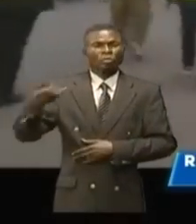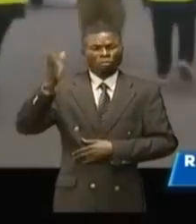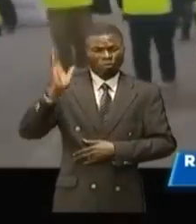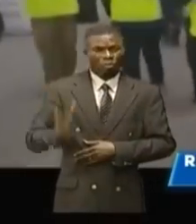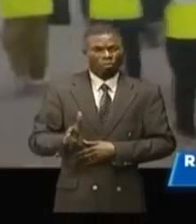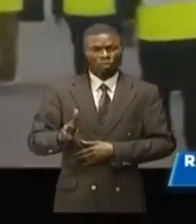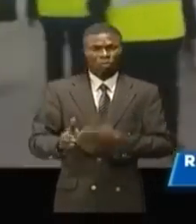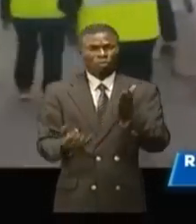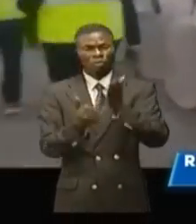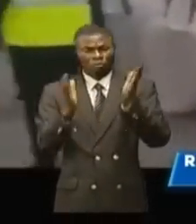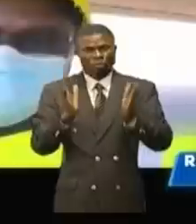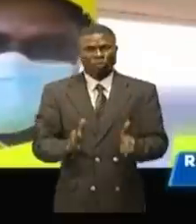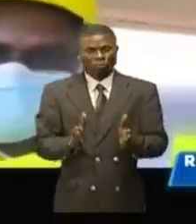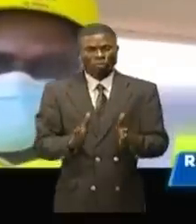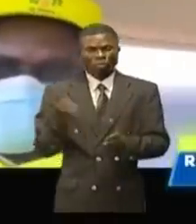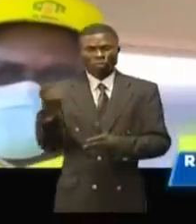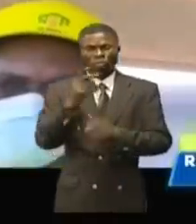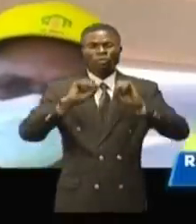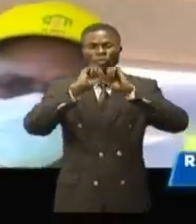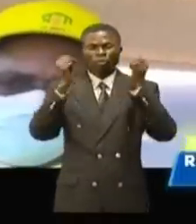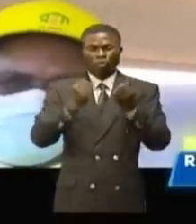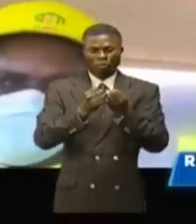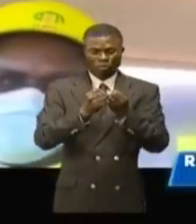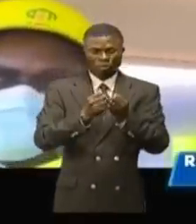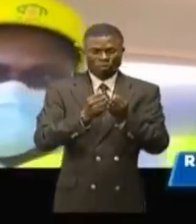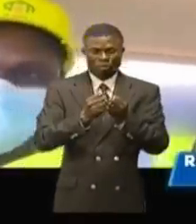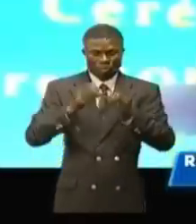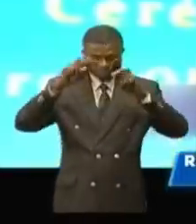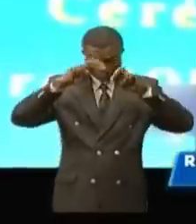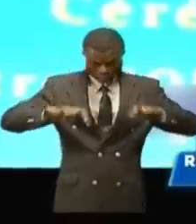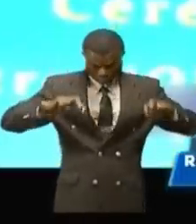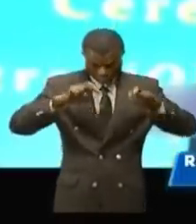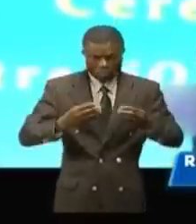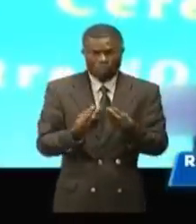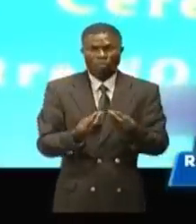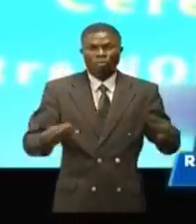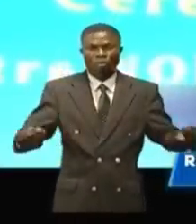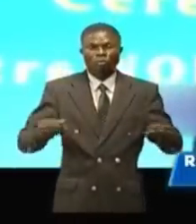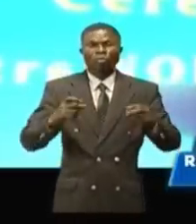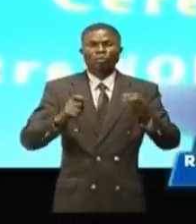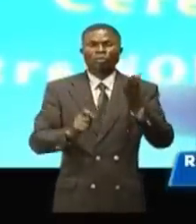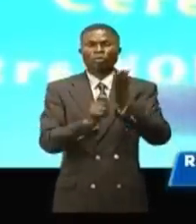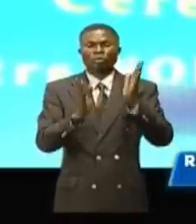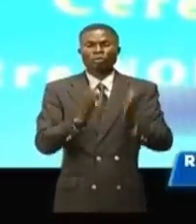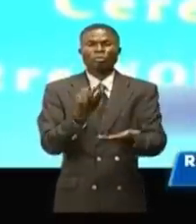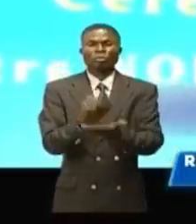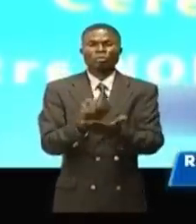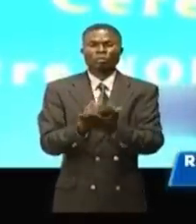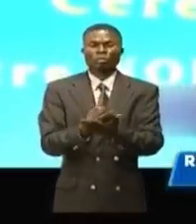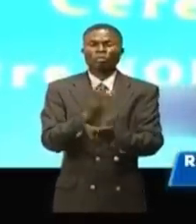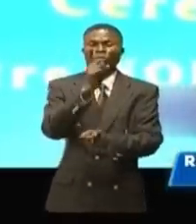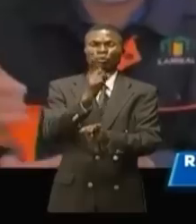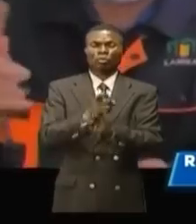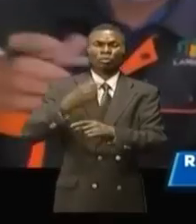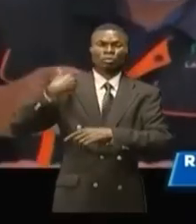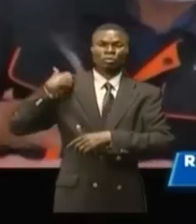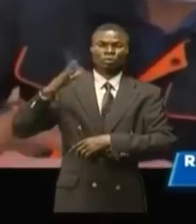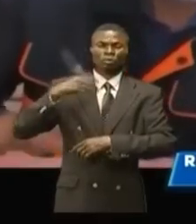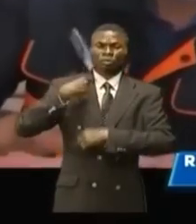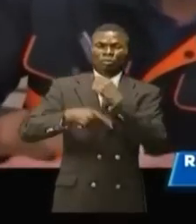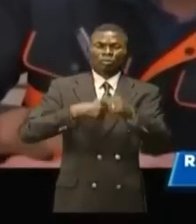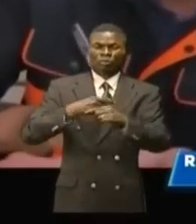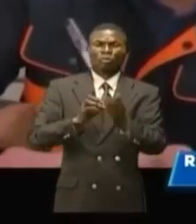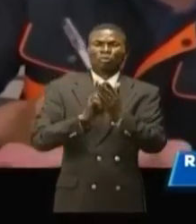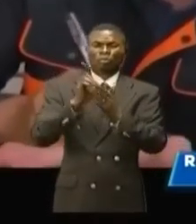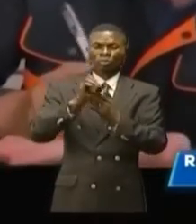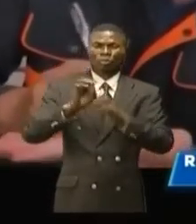MIBA, Afrinance SA, qui ne jure que par la recherche des solutions techniques, financières et juridiques pour la relance de la minière